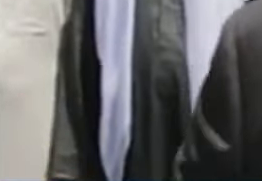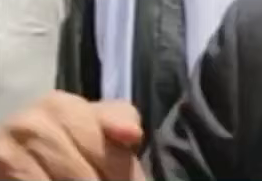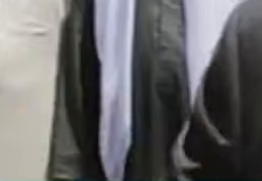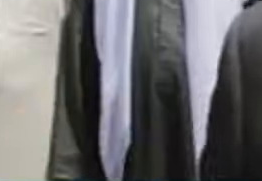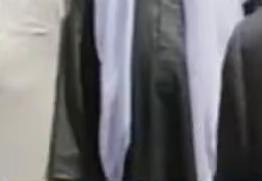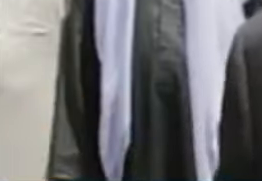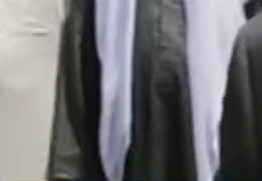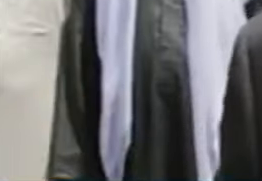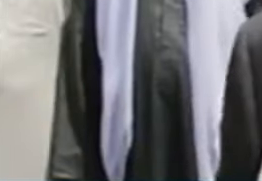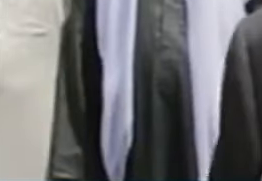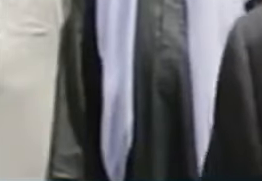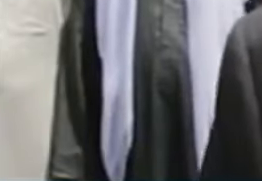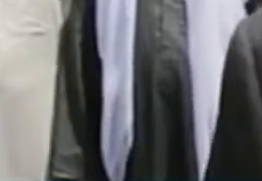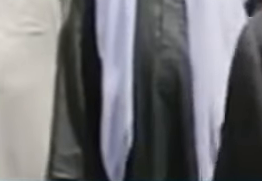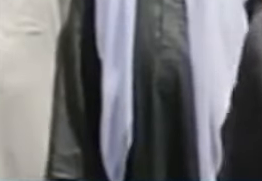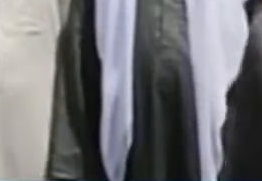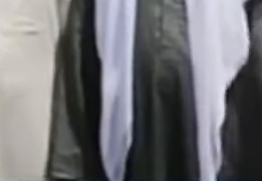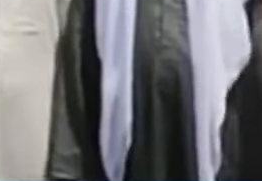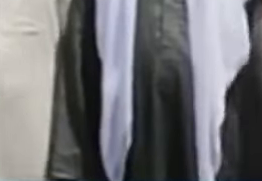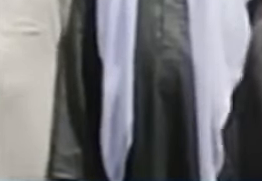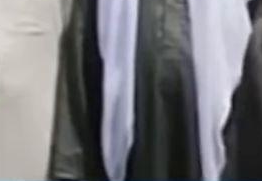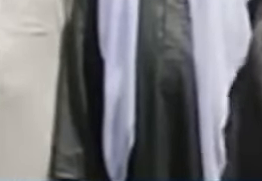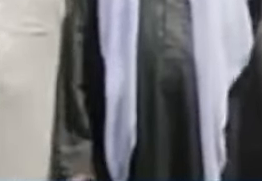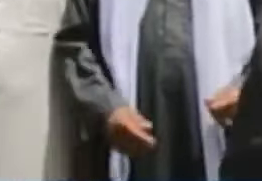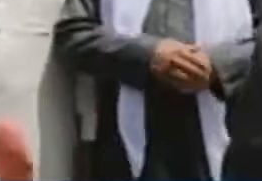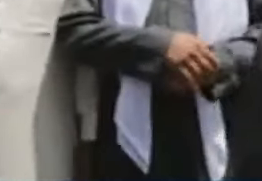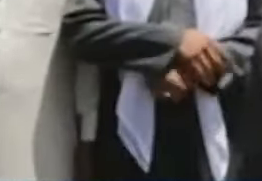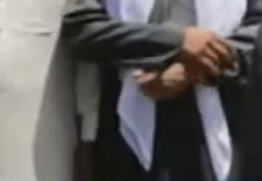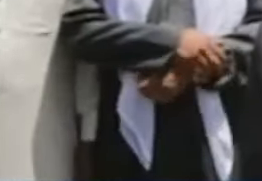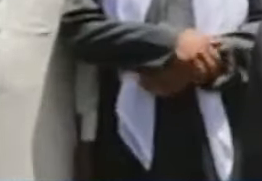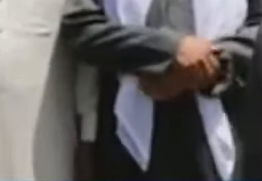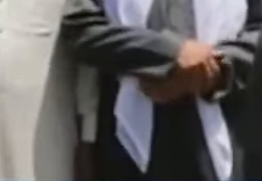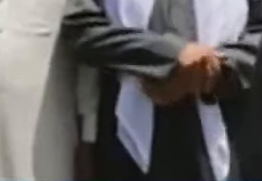نقف احنا النهارده هنا في هذا المكان. كل الشكر والتقدير لسيادة الرئيس